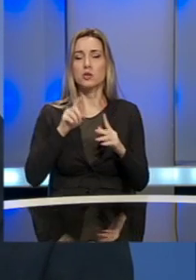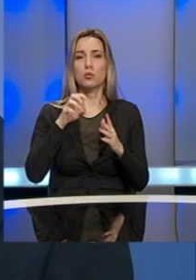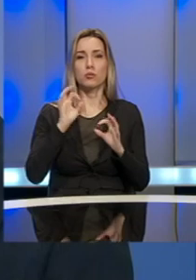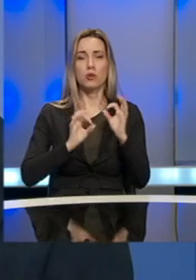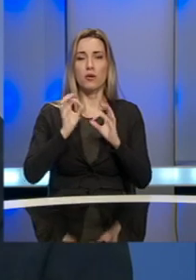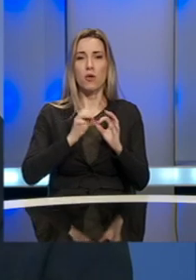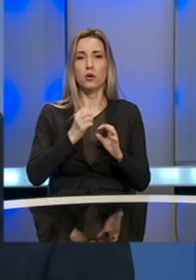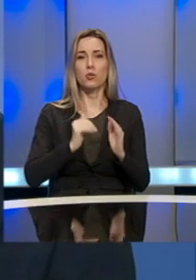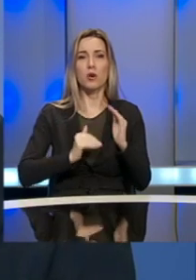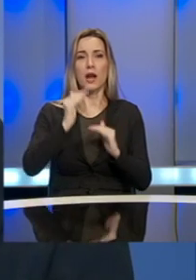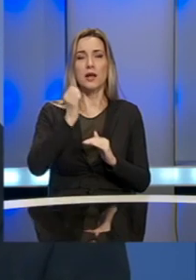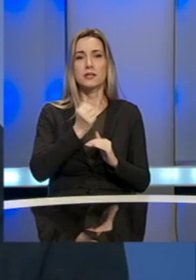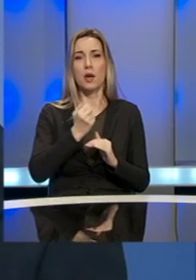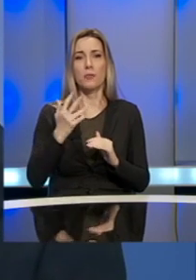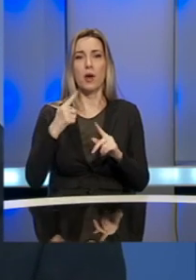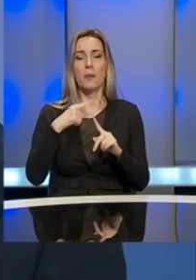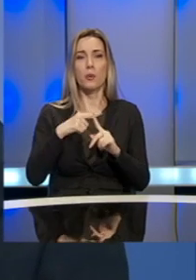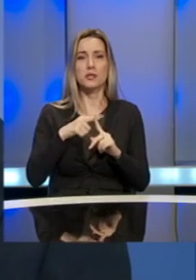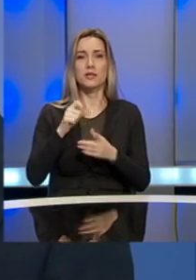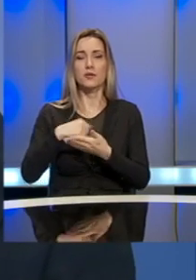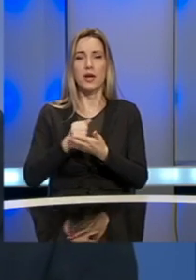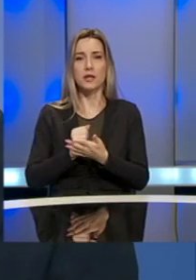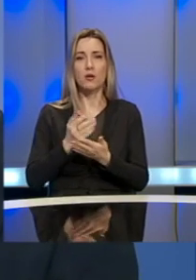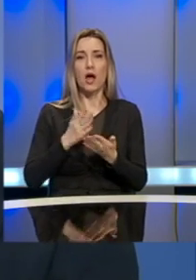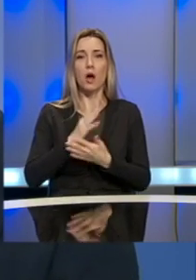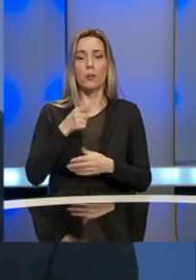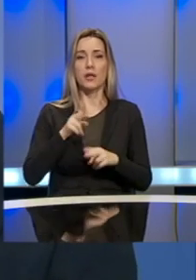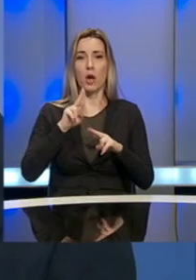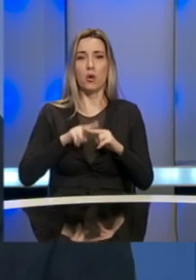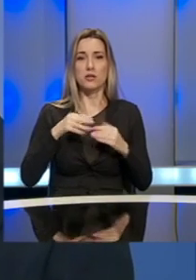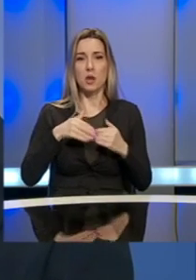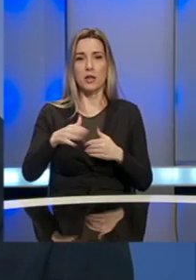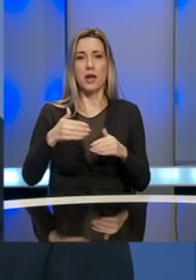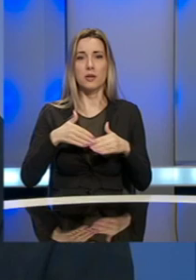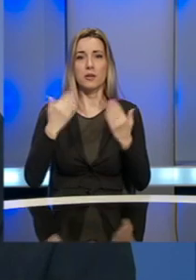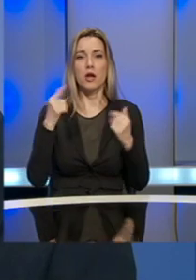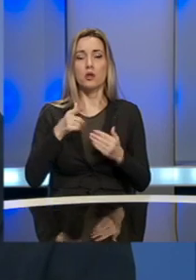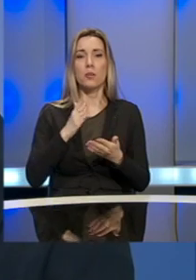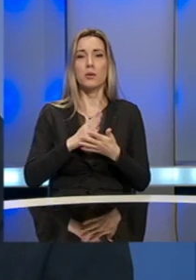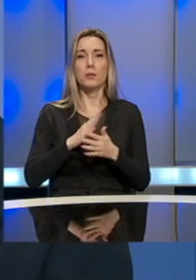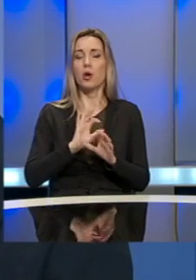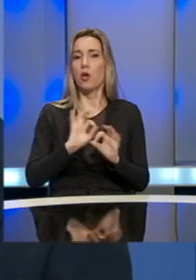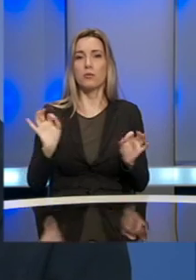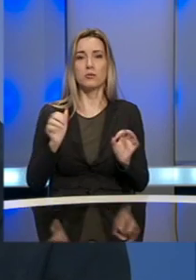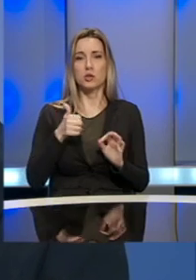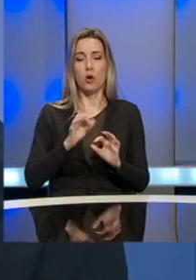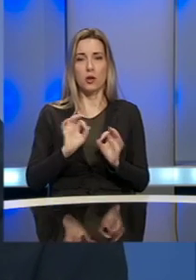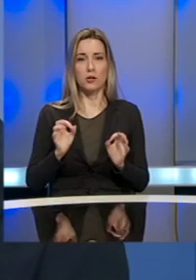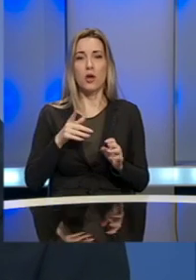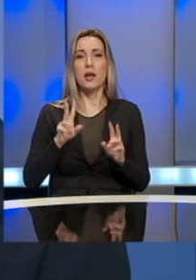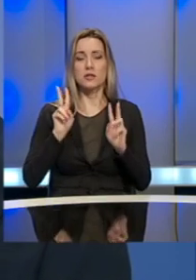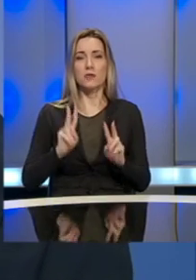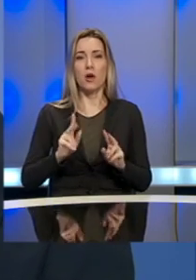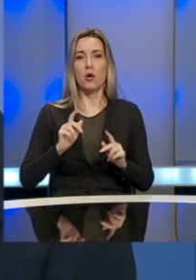rasta broja pozitivnih ili registrovanih. Ako bi tako ostalo u narednim danima, to bi bilo sasvim solidno, jer je realno